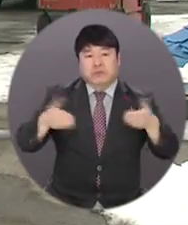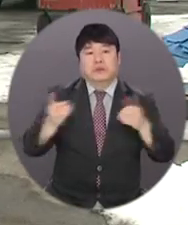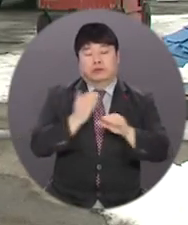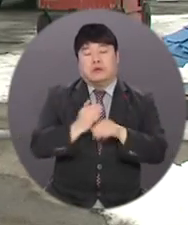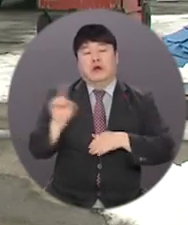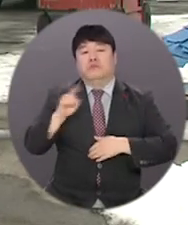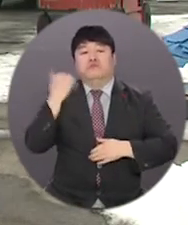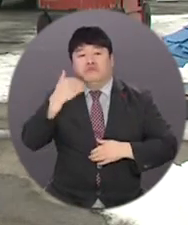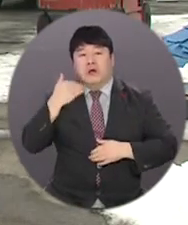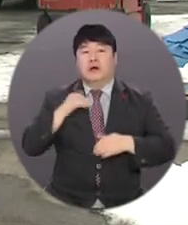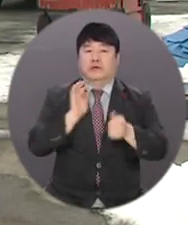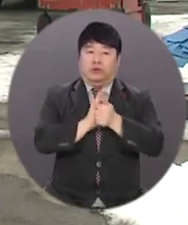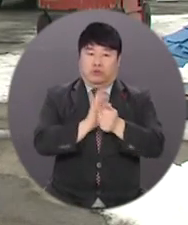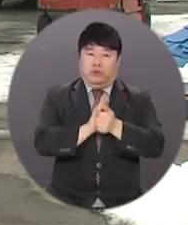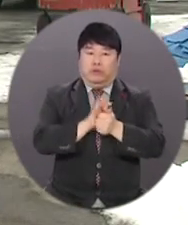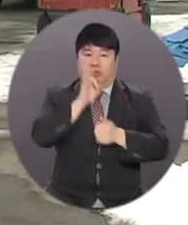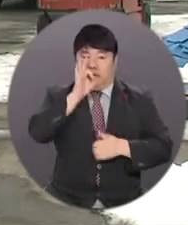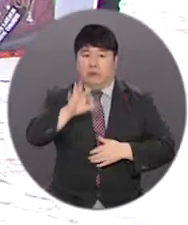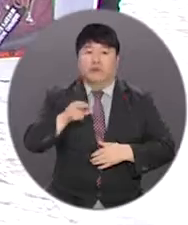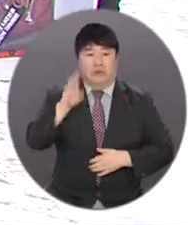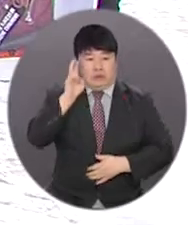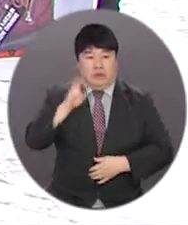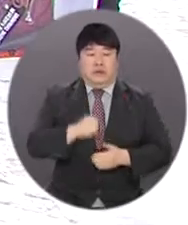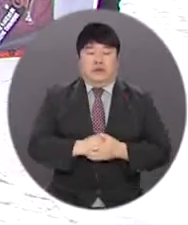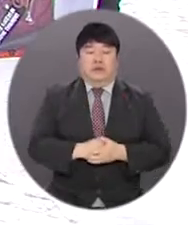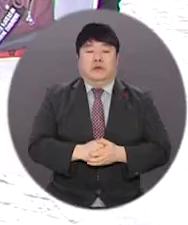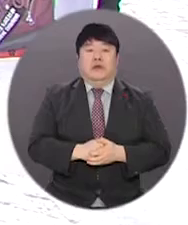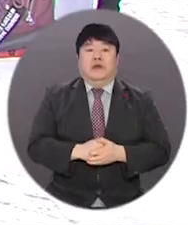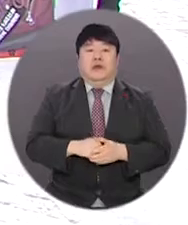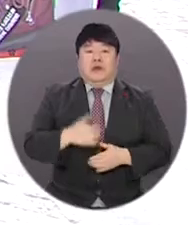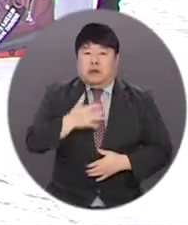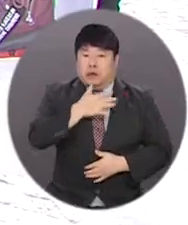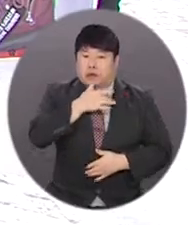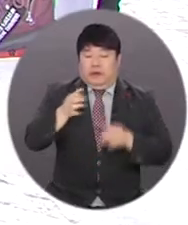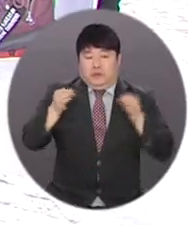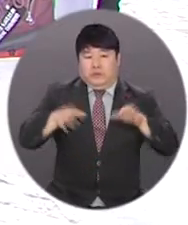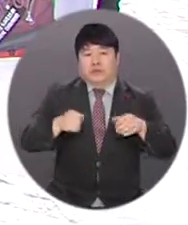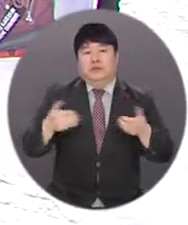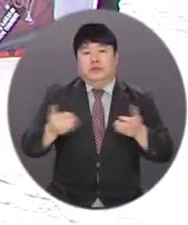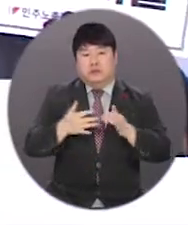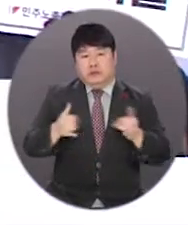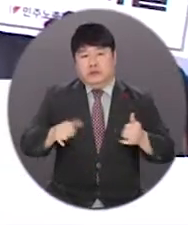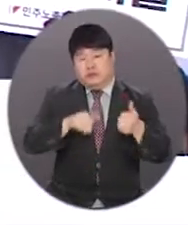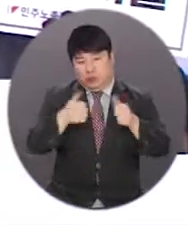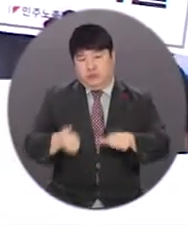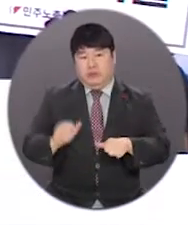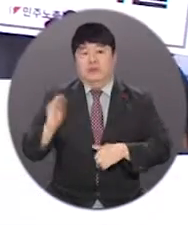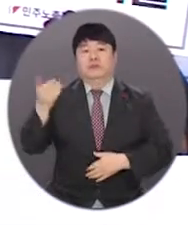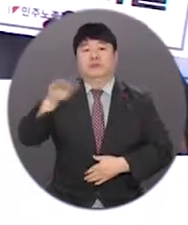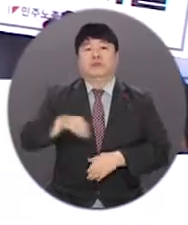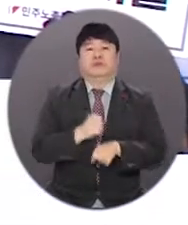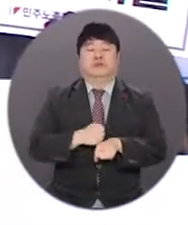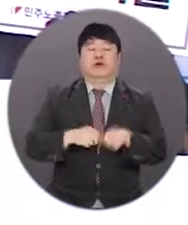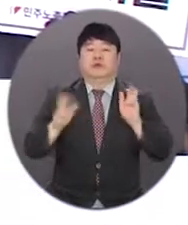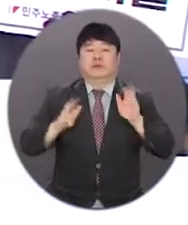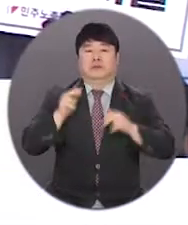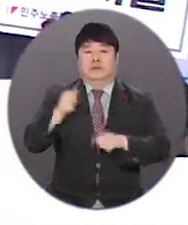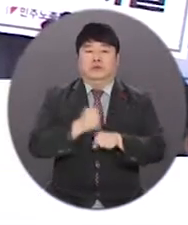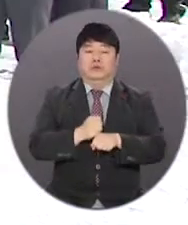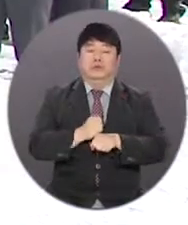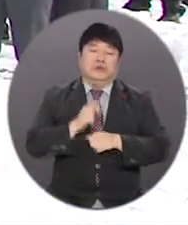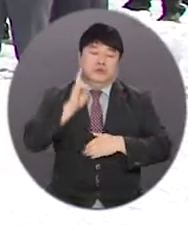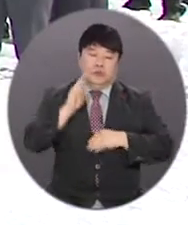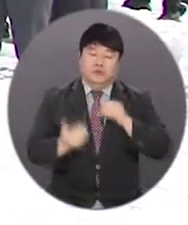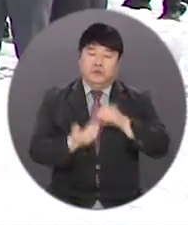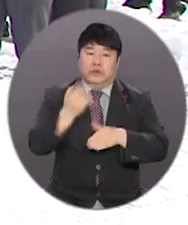장 씨를 도와줄 수 없었던 것으로 추정됩니다. 아차하는 순간 노동자는 죽음으로 내몰렸지만 사업주는